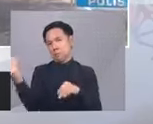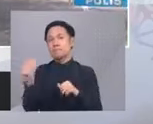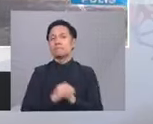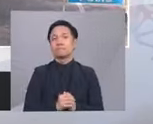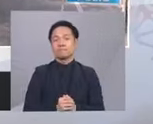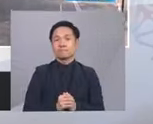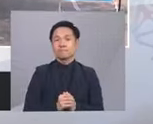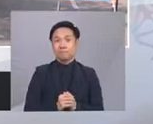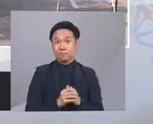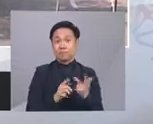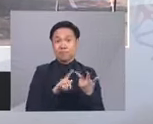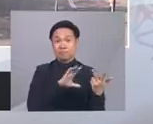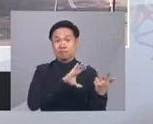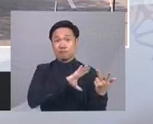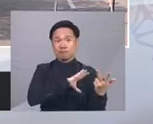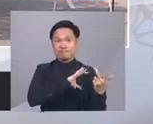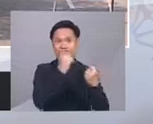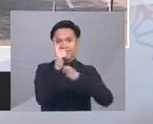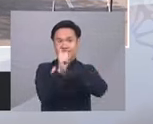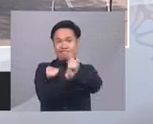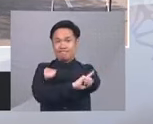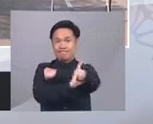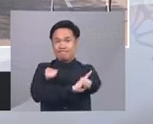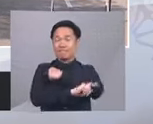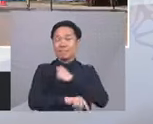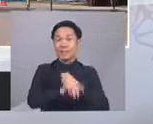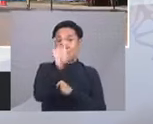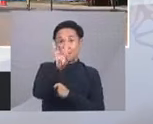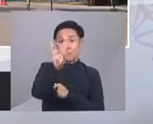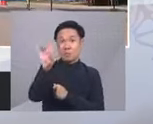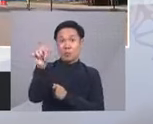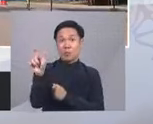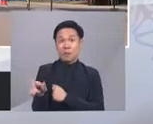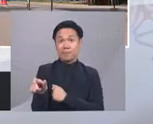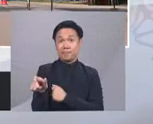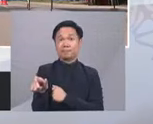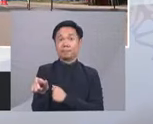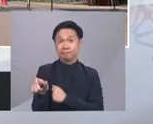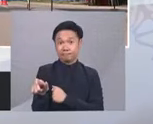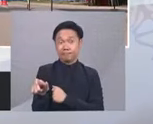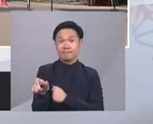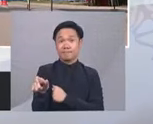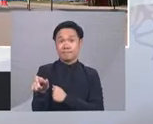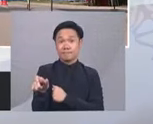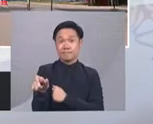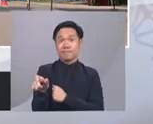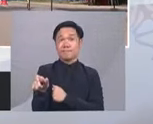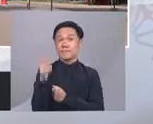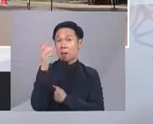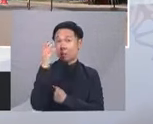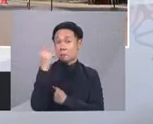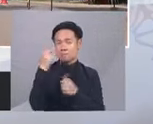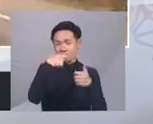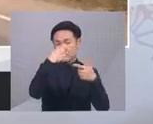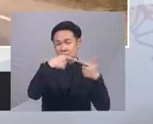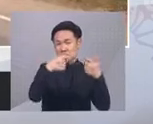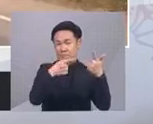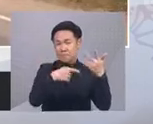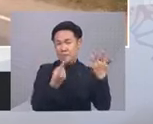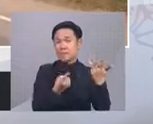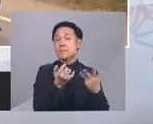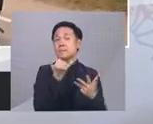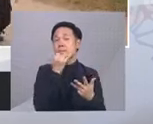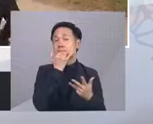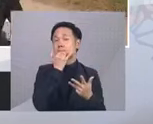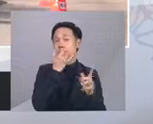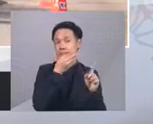mengeluarkan kompaun kepada 88 individu di atas pelbagai kesalahan